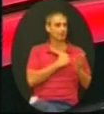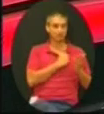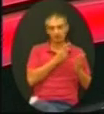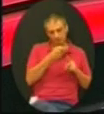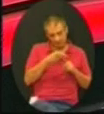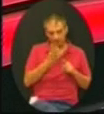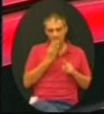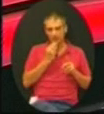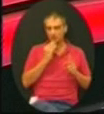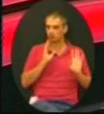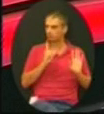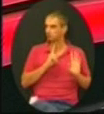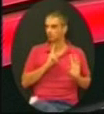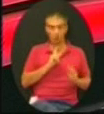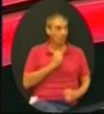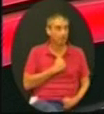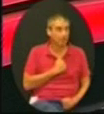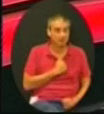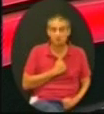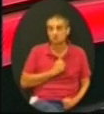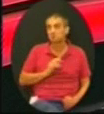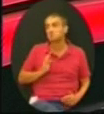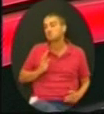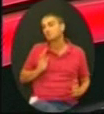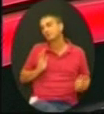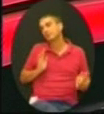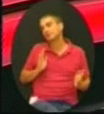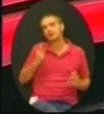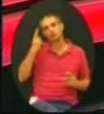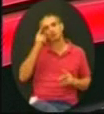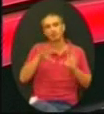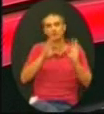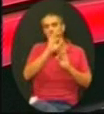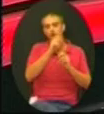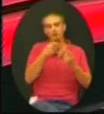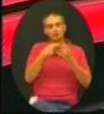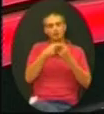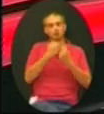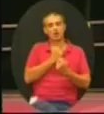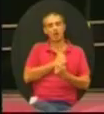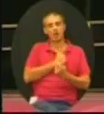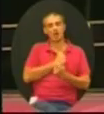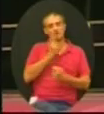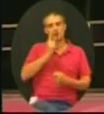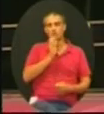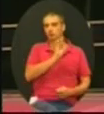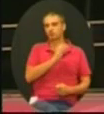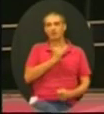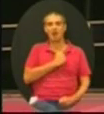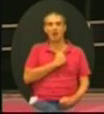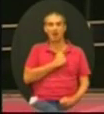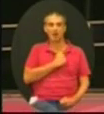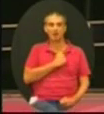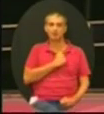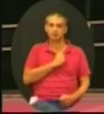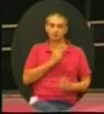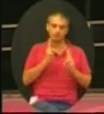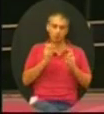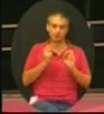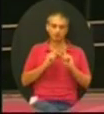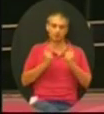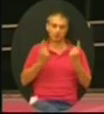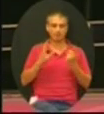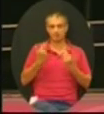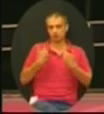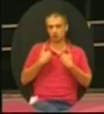זרם ביהדות. לא דתי. אני חושבת שהם הבחירות שלהם ביחס להלכה והמחויבות שלהם להלכה היא מוגדרת אחרת